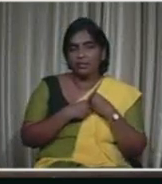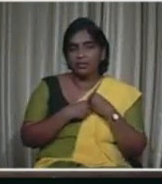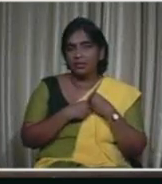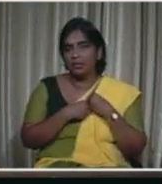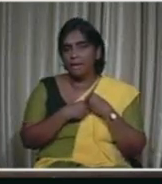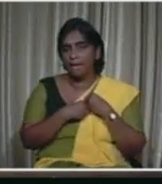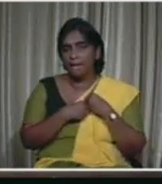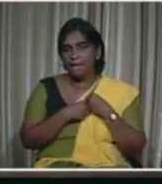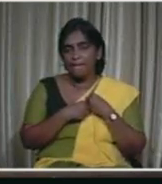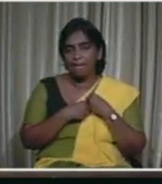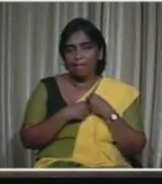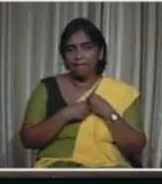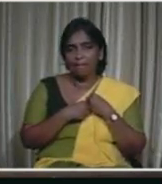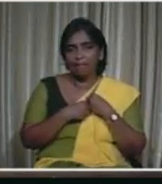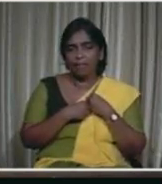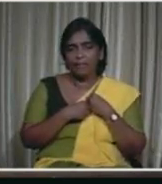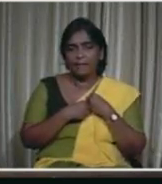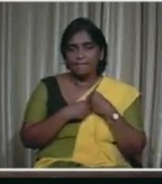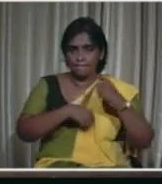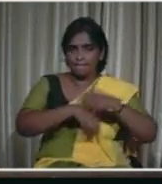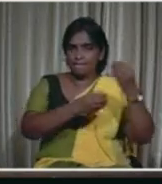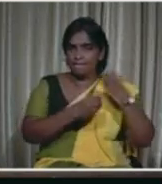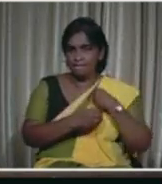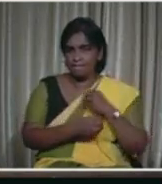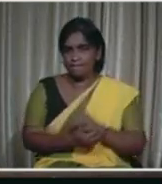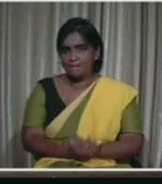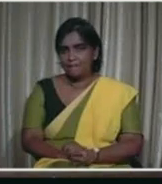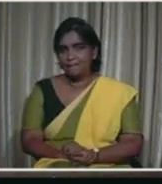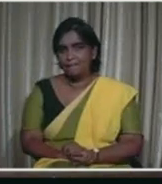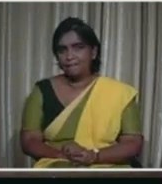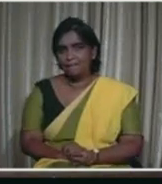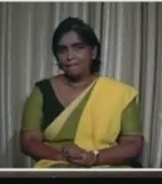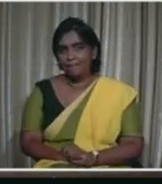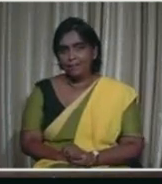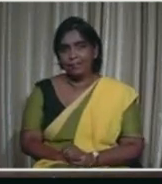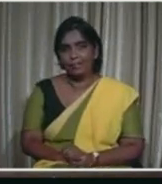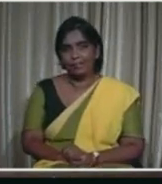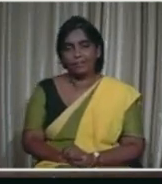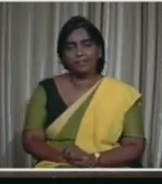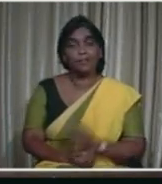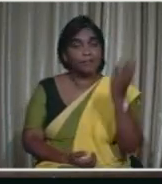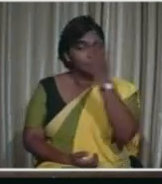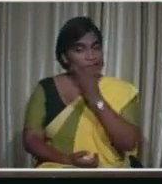api sabana aja dina kami bilawi. Insa mata kat iya gan nih. Thrai nikai